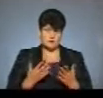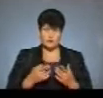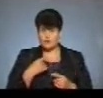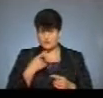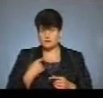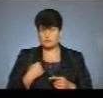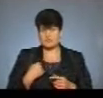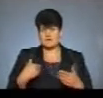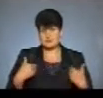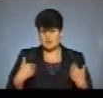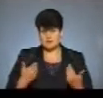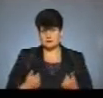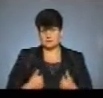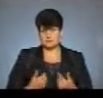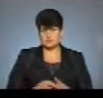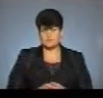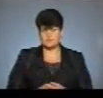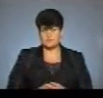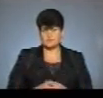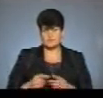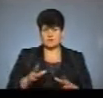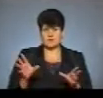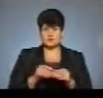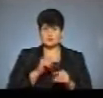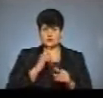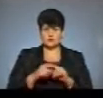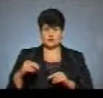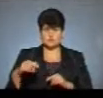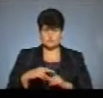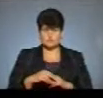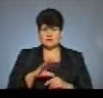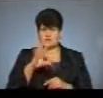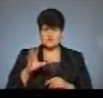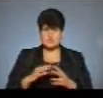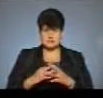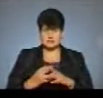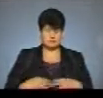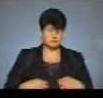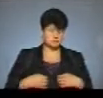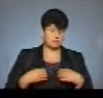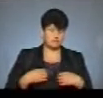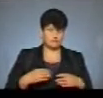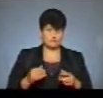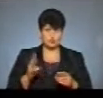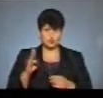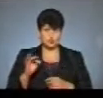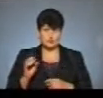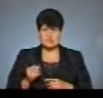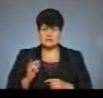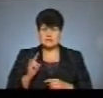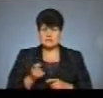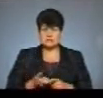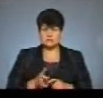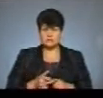Казала до мене, що вітала зі мною. Вона йшла з сестрою. Нас ціле село вшується, бо то дитина дуже гарна і біда